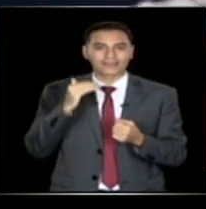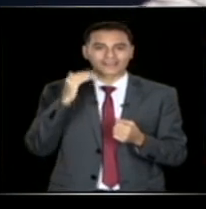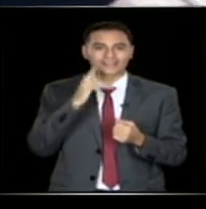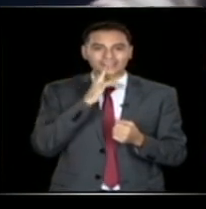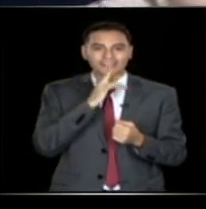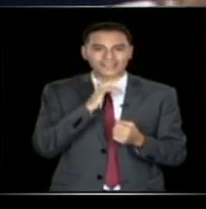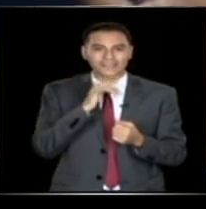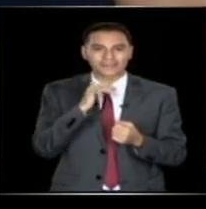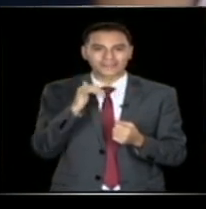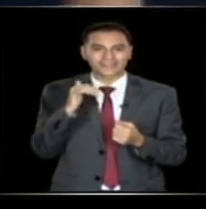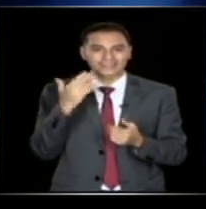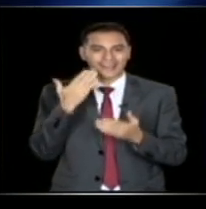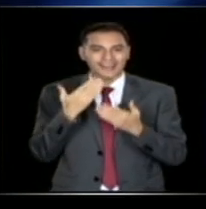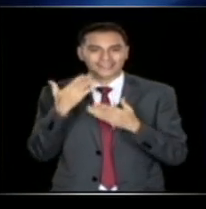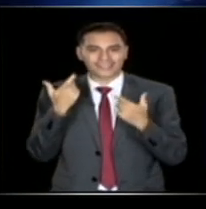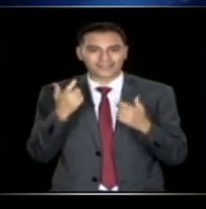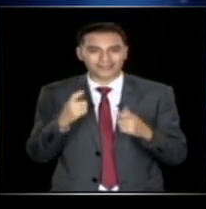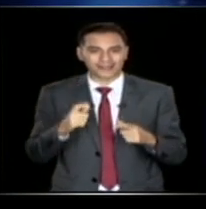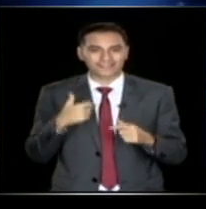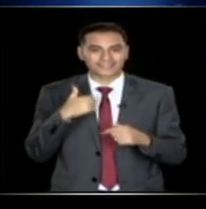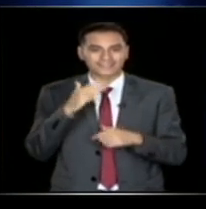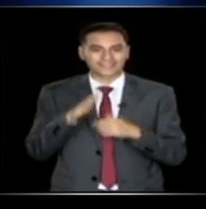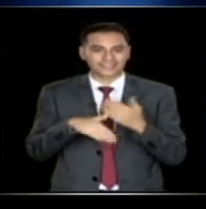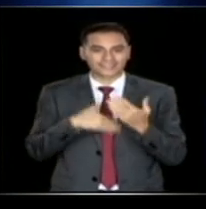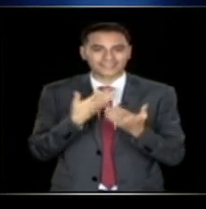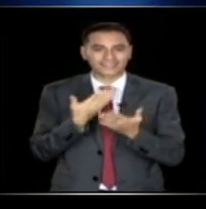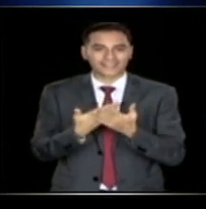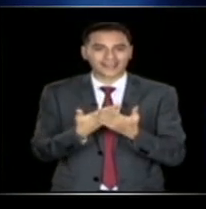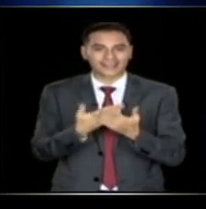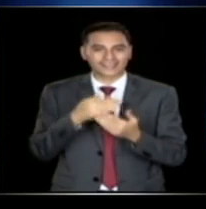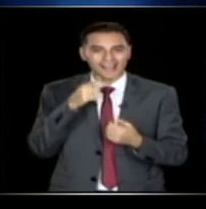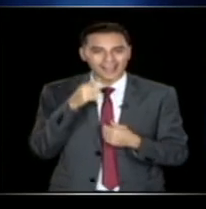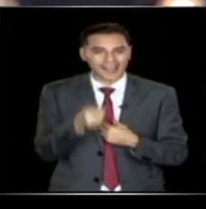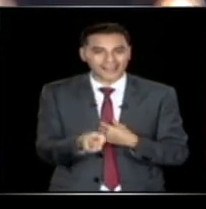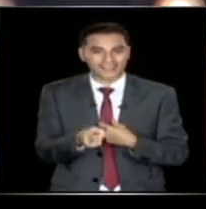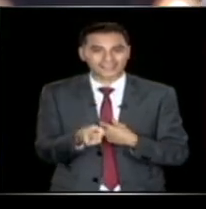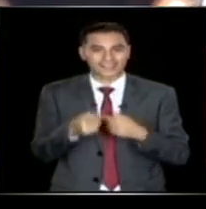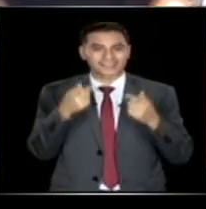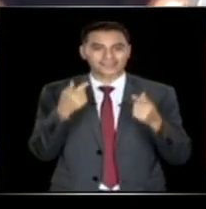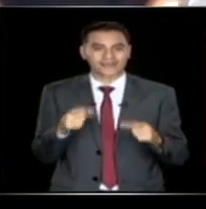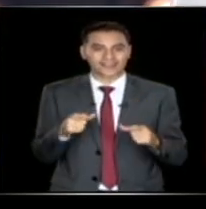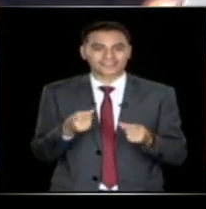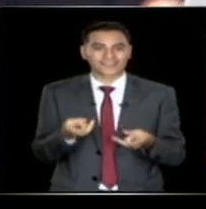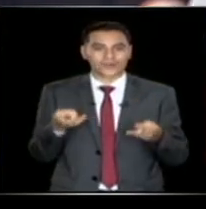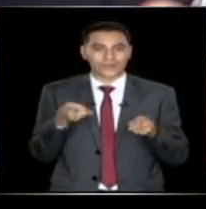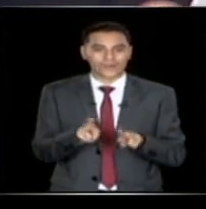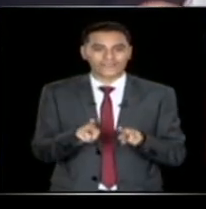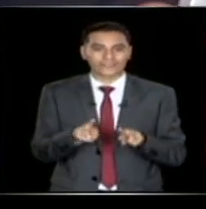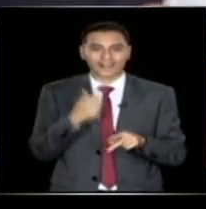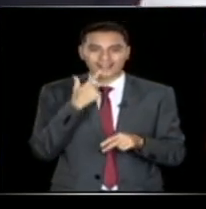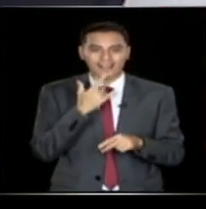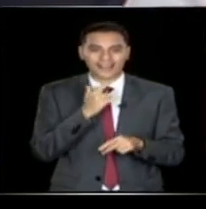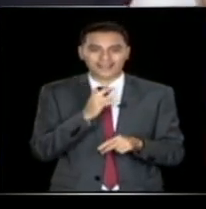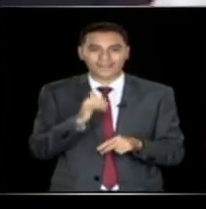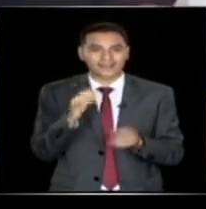أنا اللي دايما كان يا بلدي إني أرجع لك يا بلدي،